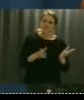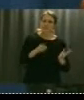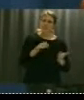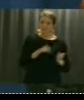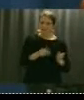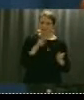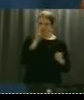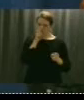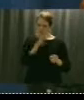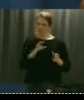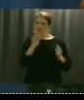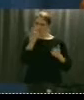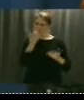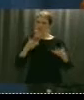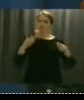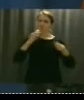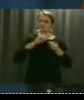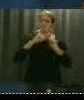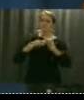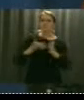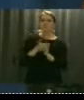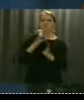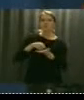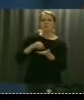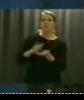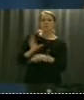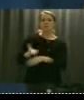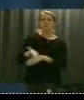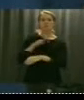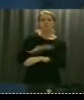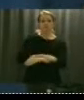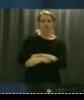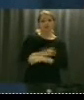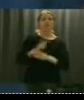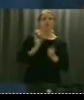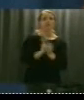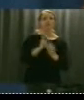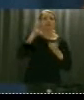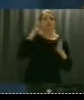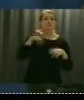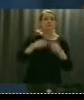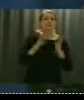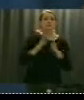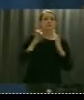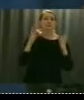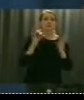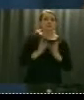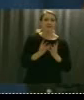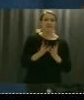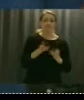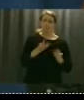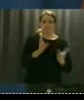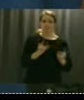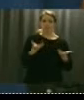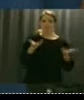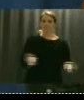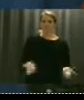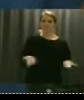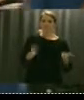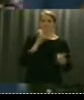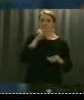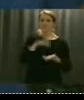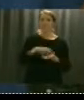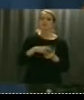relatera väl till den kommunala kompetensen. Det vill säga att Kulturrådet är inte särskilt mycket säkrare än Jönköpings kommun.